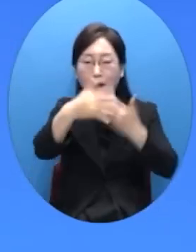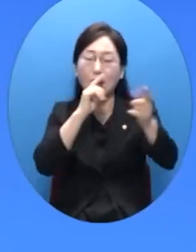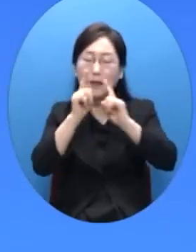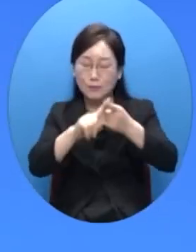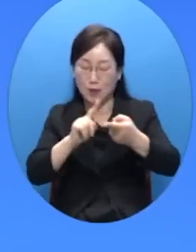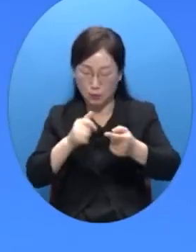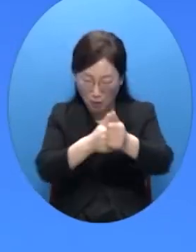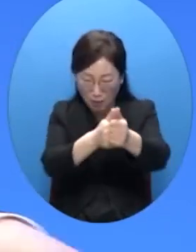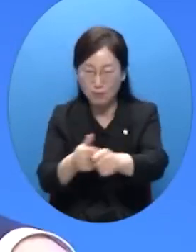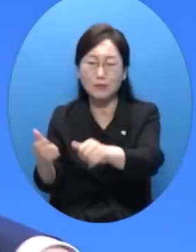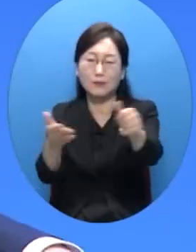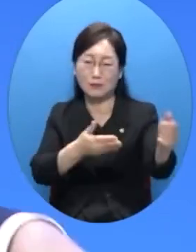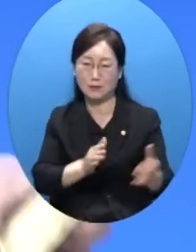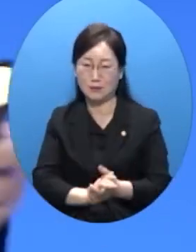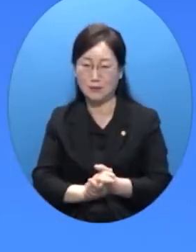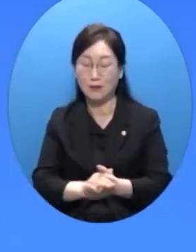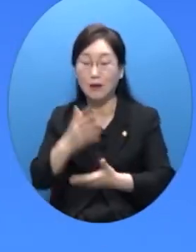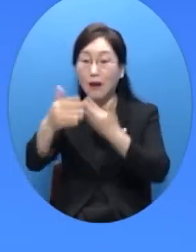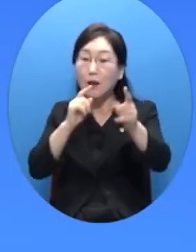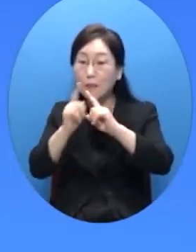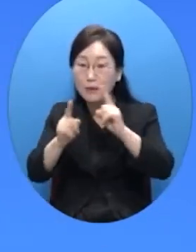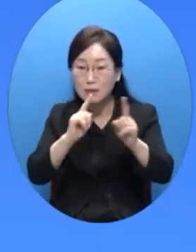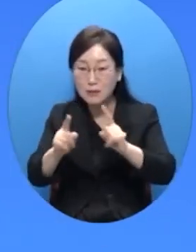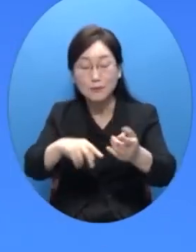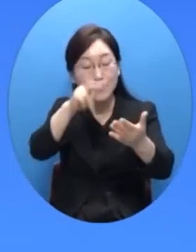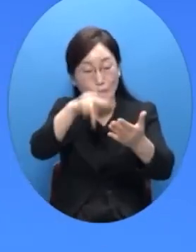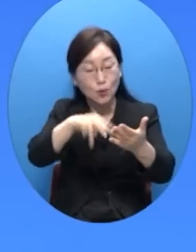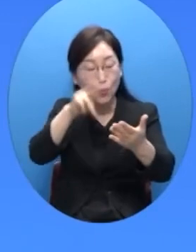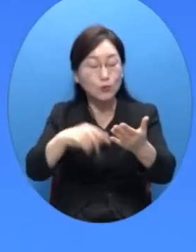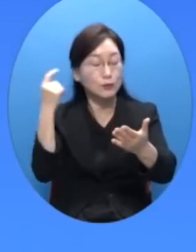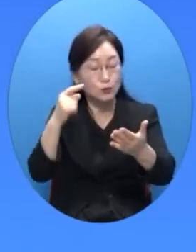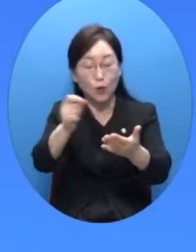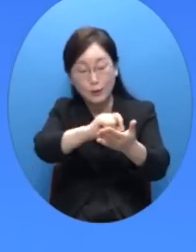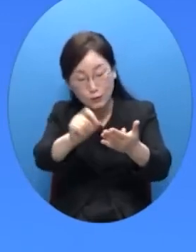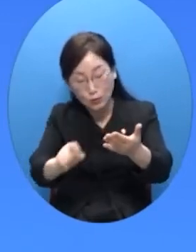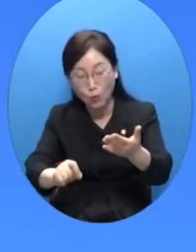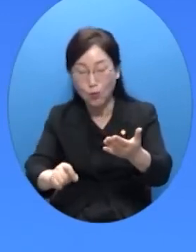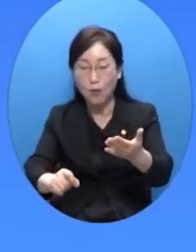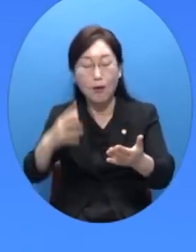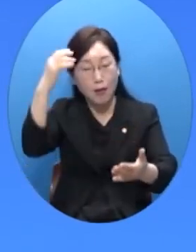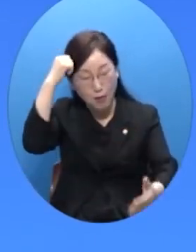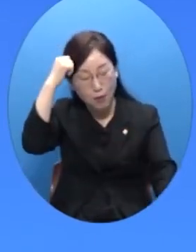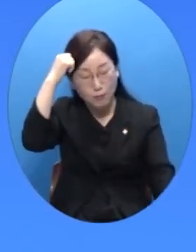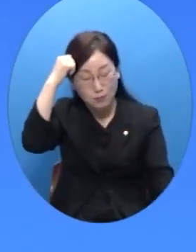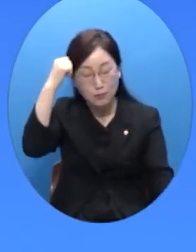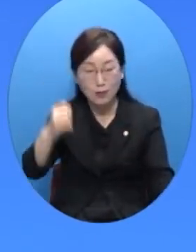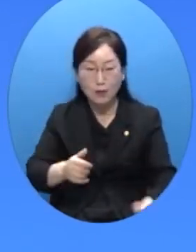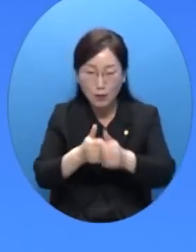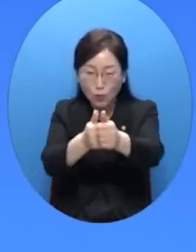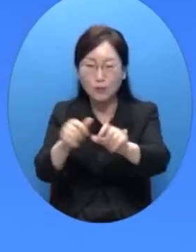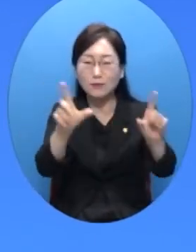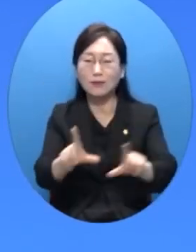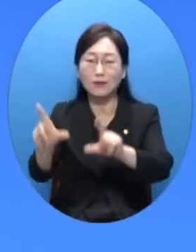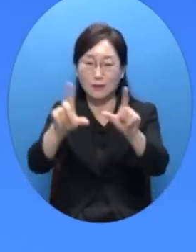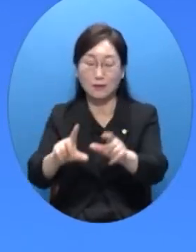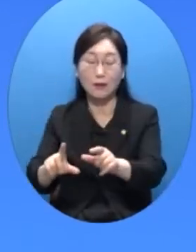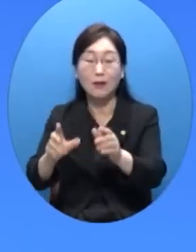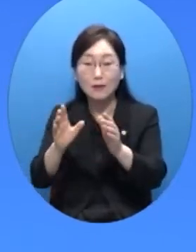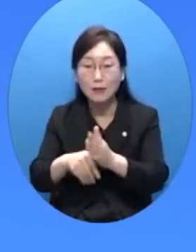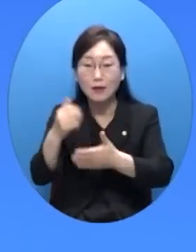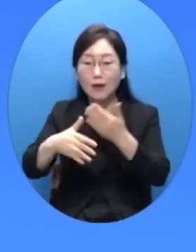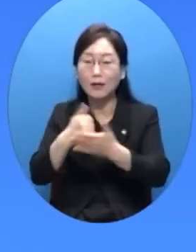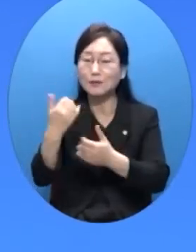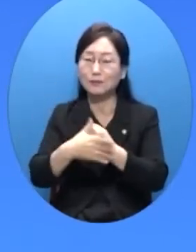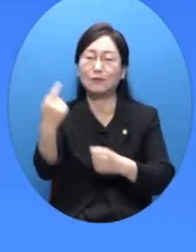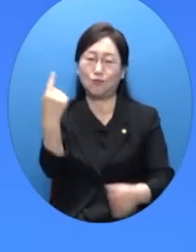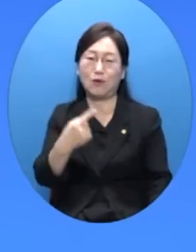음성에 귀를 기울여야 되고 말씀을 읽고 듣고 쓰고 외우면서 말씀을 따라 살아가는 삶을 살아가야 될 때 하나님의